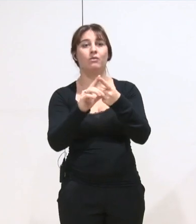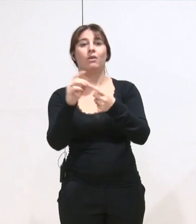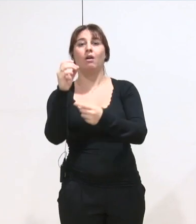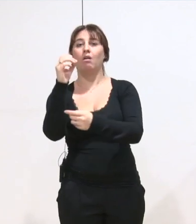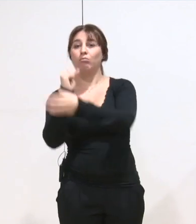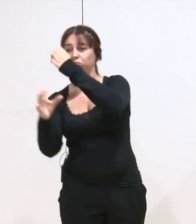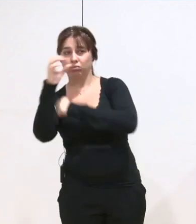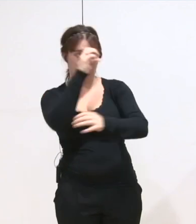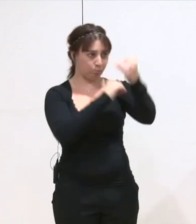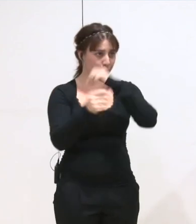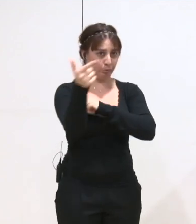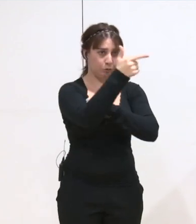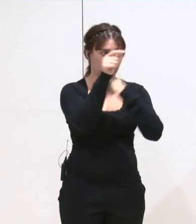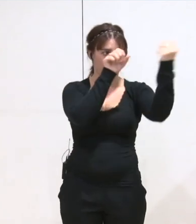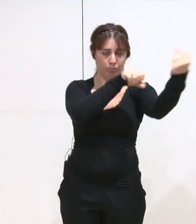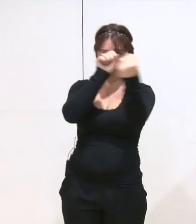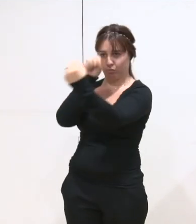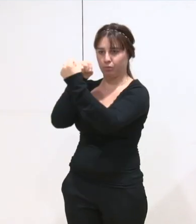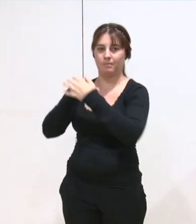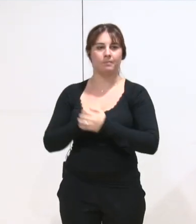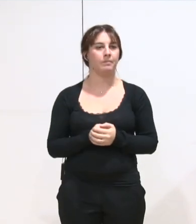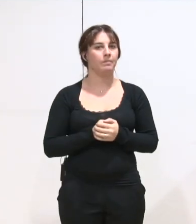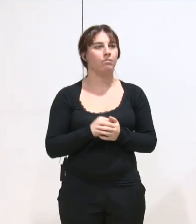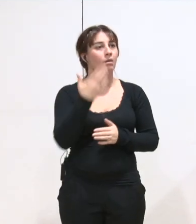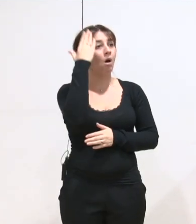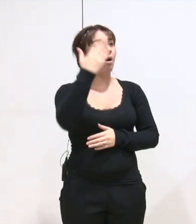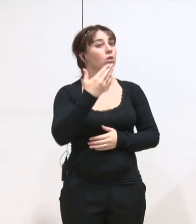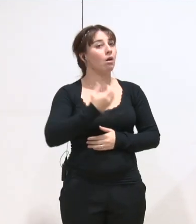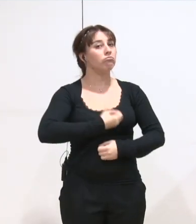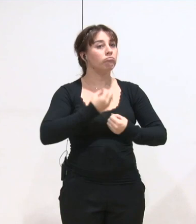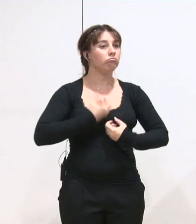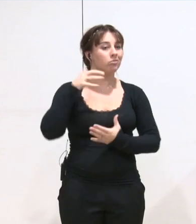avez souligné. Y a-t-il d'autres remarques sur ce rendu acte ?